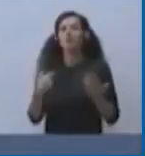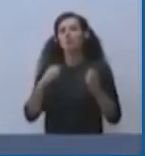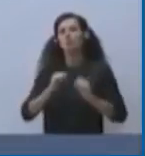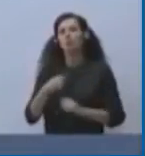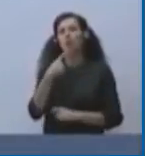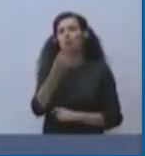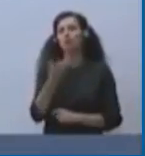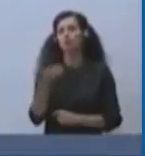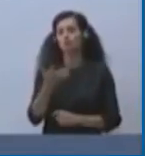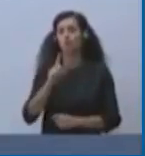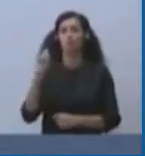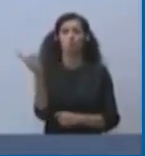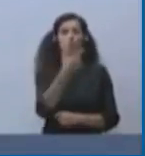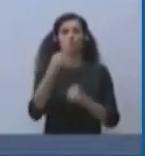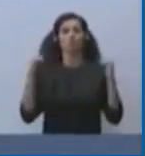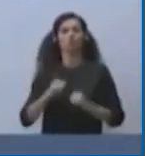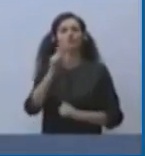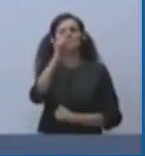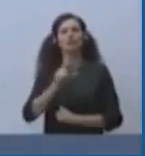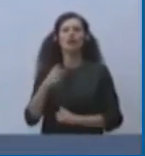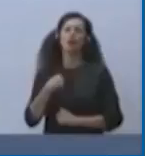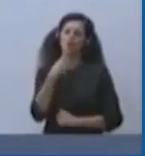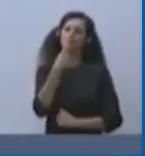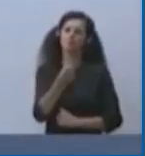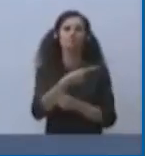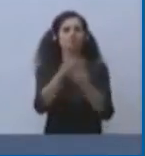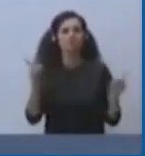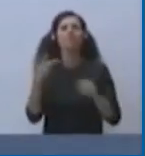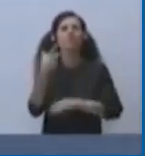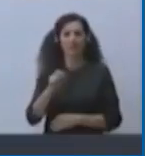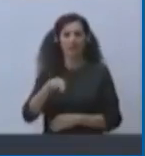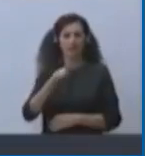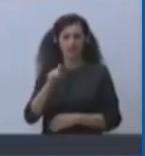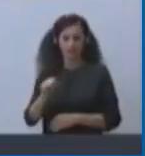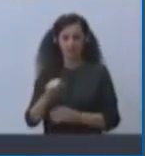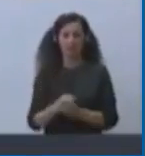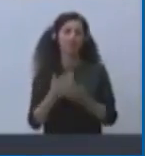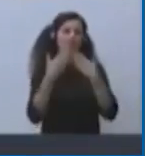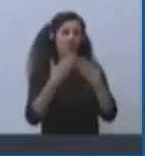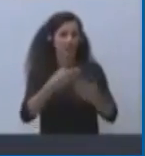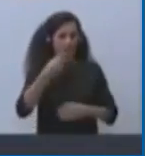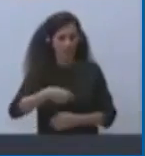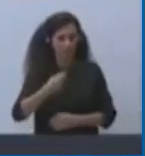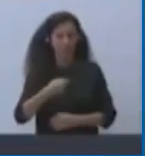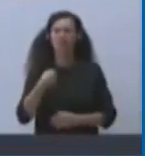autobus, inizia a diventare una barriera. Insomma, sì, è un po' complicato. Fermo Quindi resta,